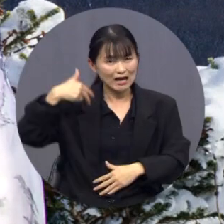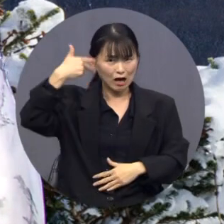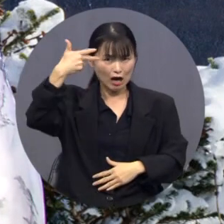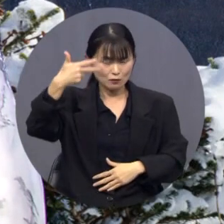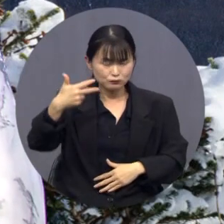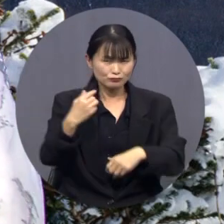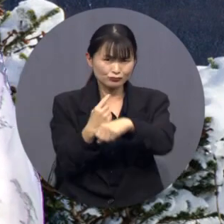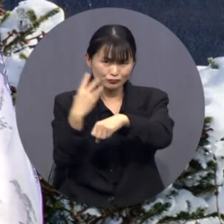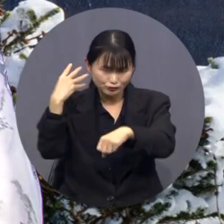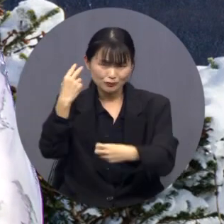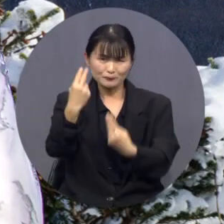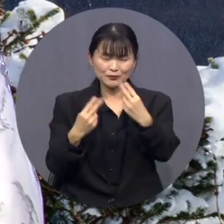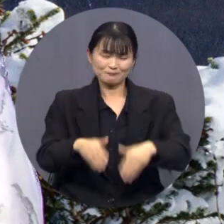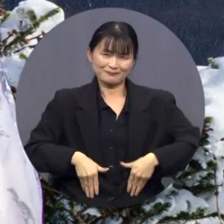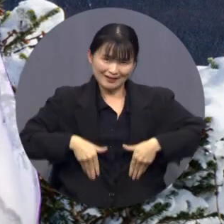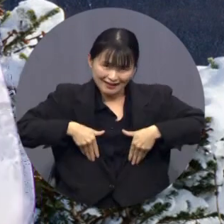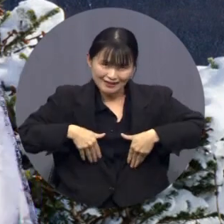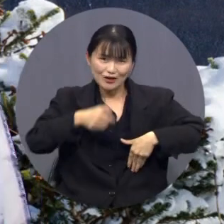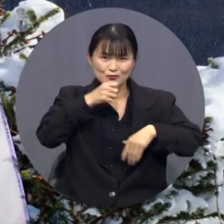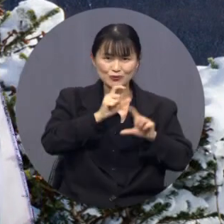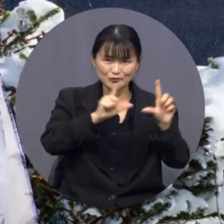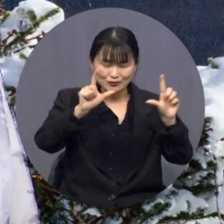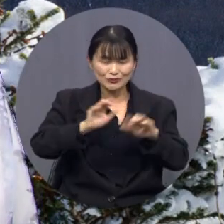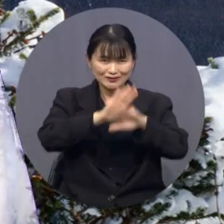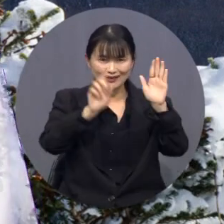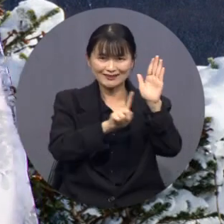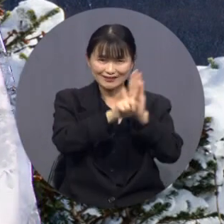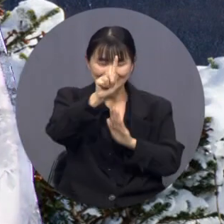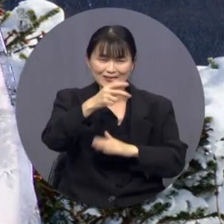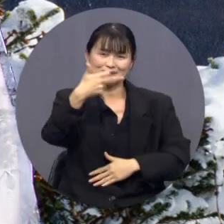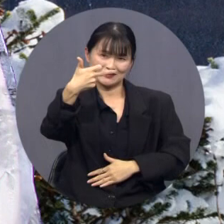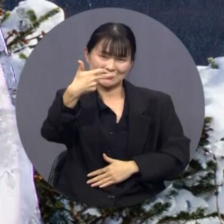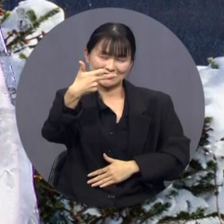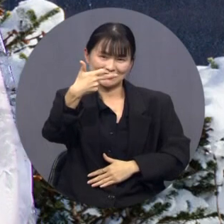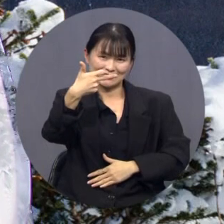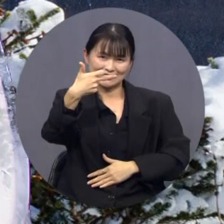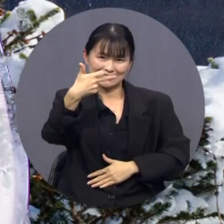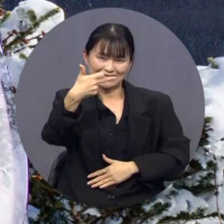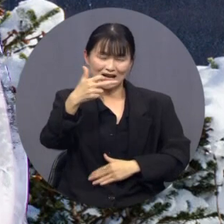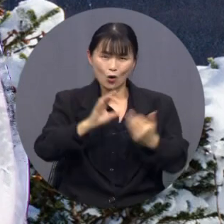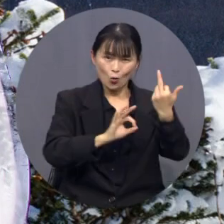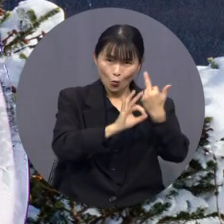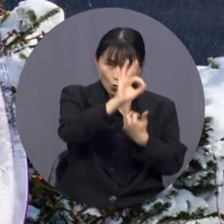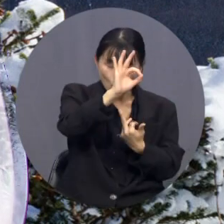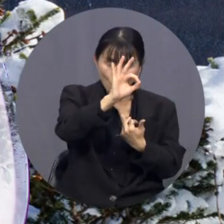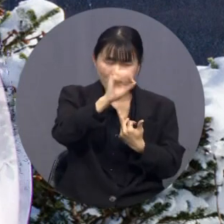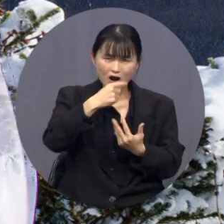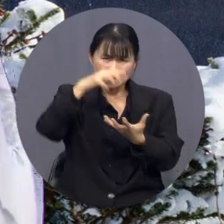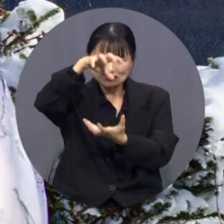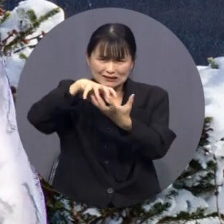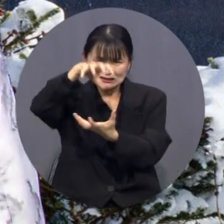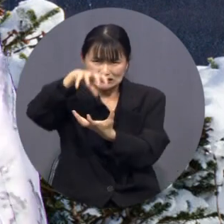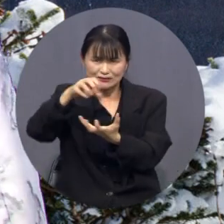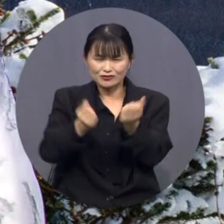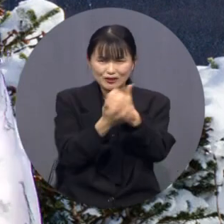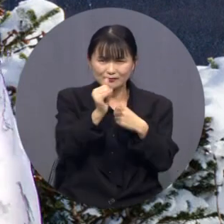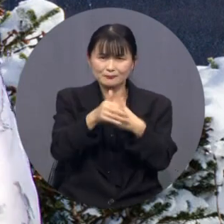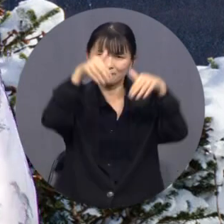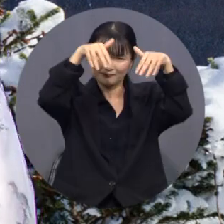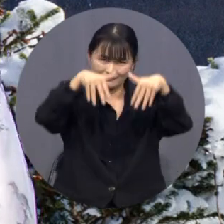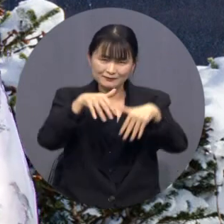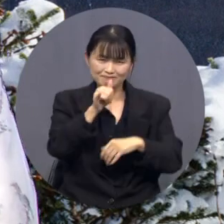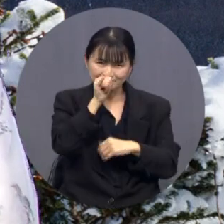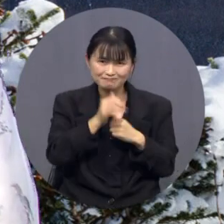예년보다 포근하겠는데요 수요일에는 낮기온이 17도 까지 오르겠고 오전에는 기압골의 영향으로 비가